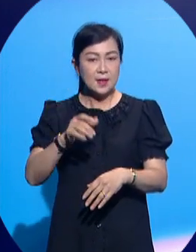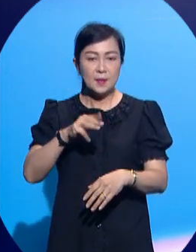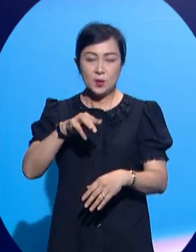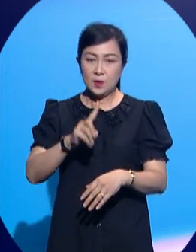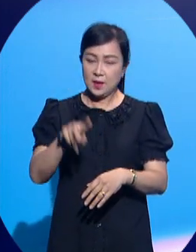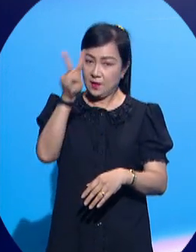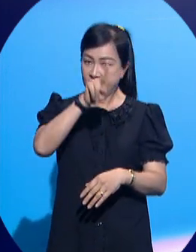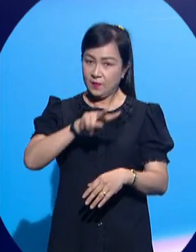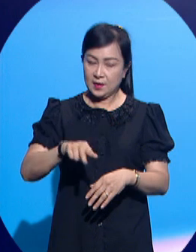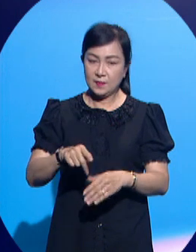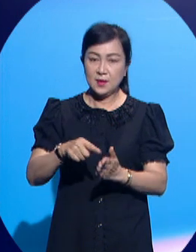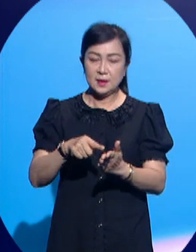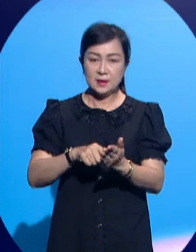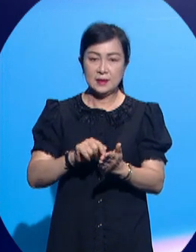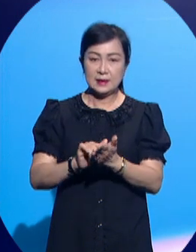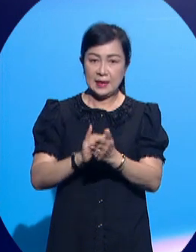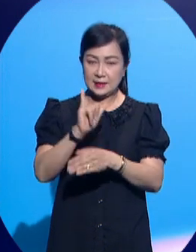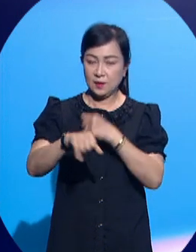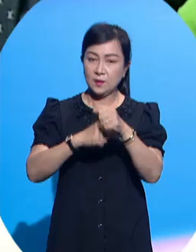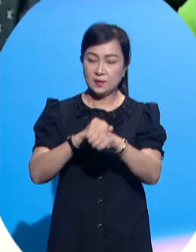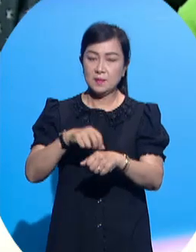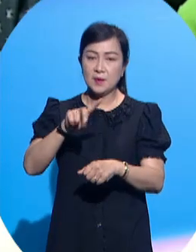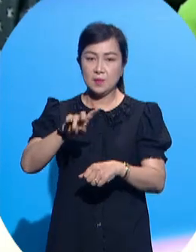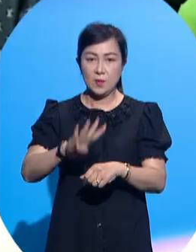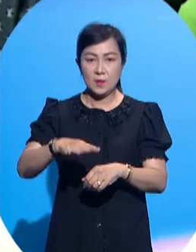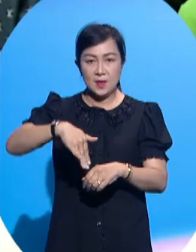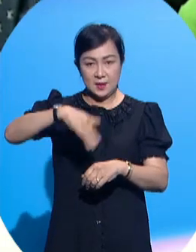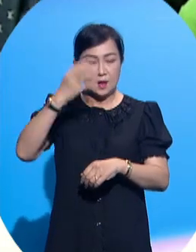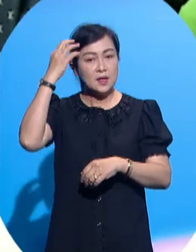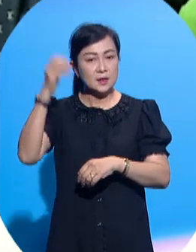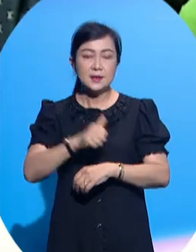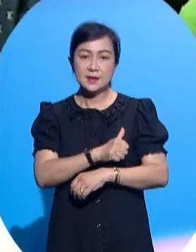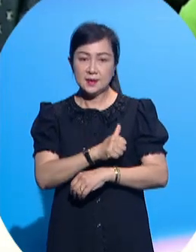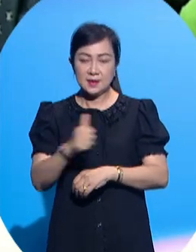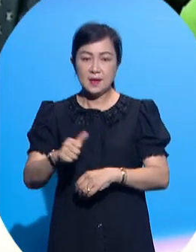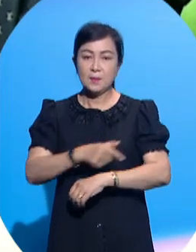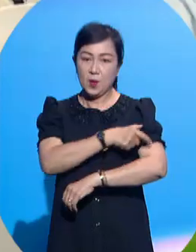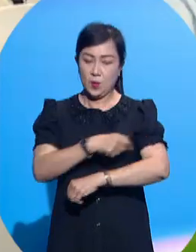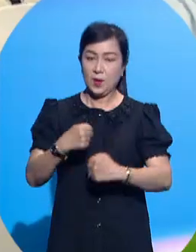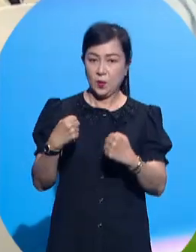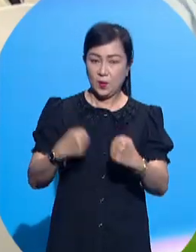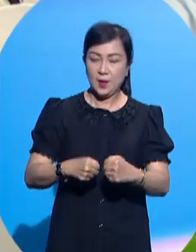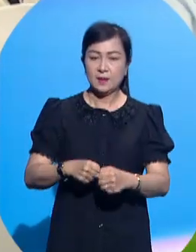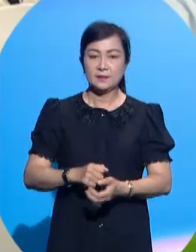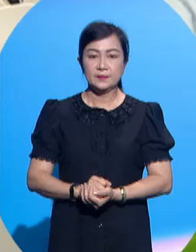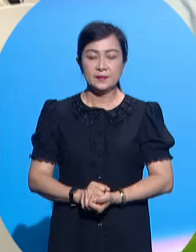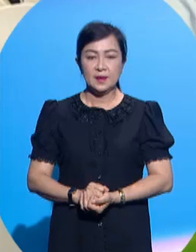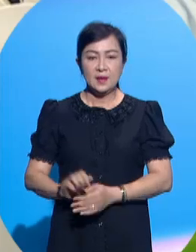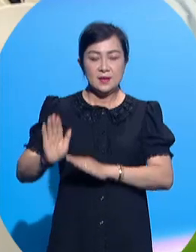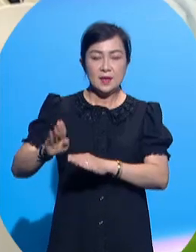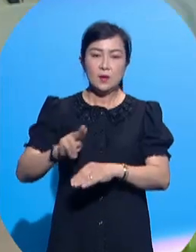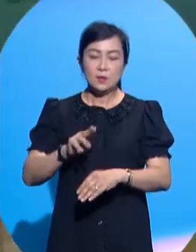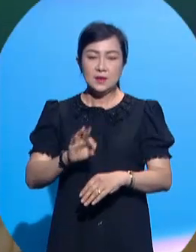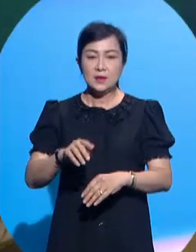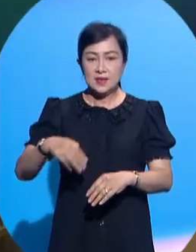Manulife Việt Nam khởi xướng từ tháng 6 năm 2024 nhằm nâng cao nhận thức của người dân về bảo vệ sức khỏe, hệ tiêu hóa, phòng tránh ung